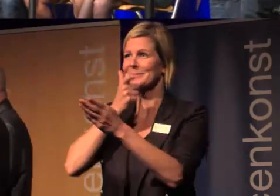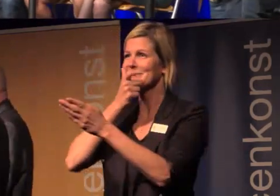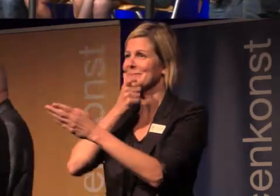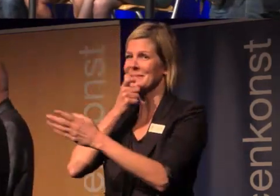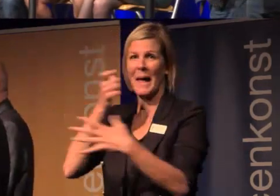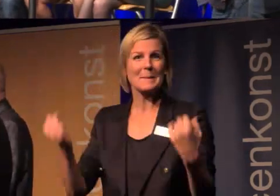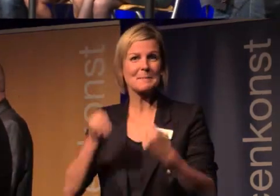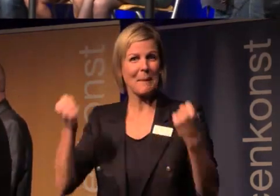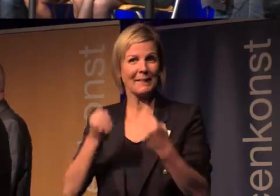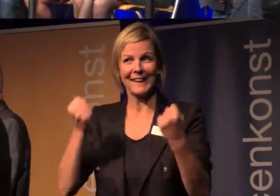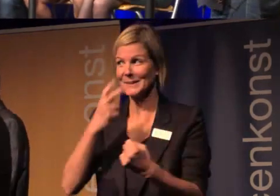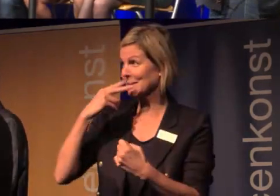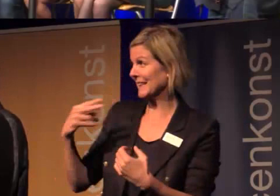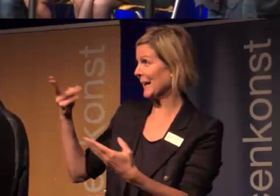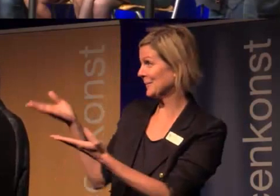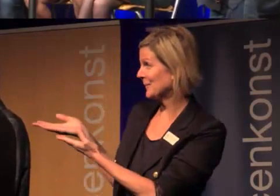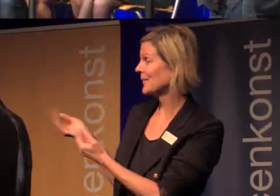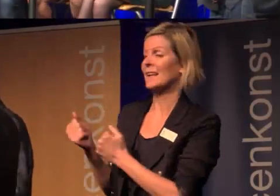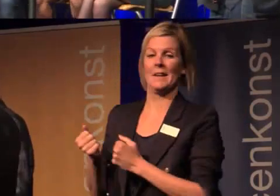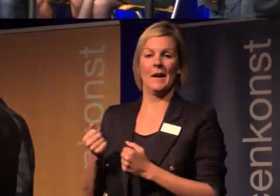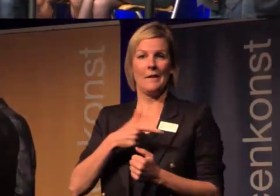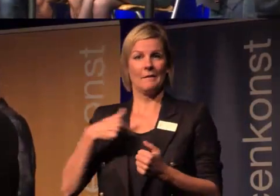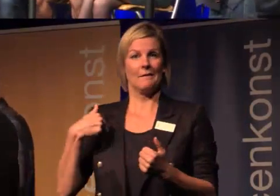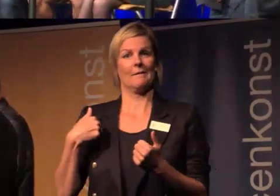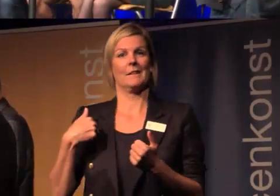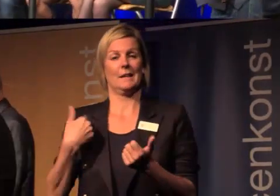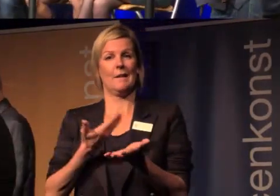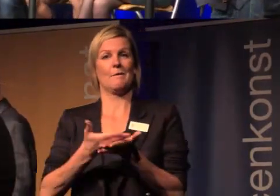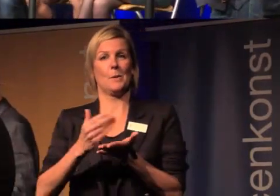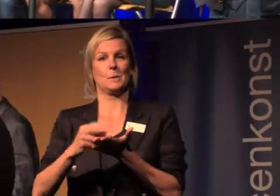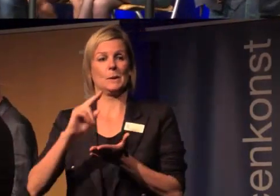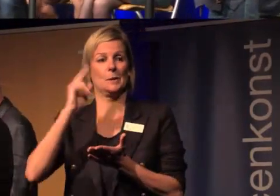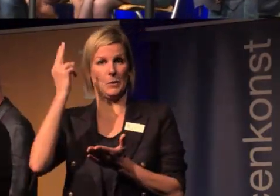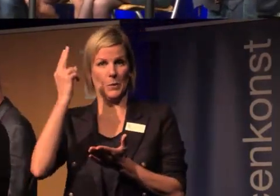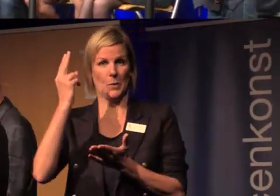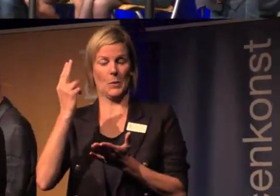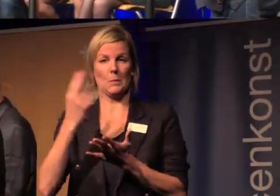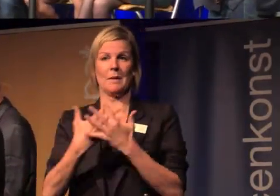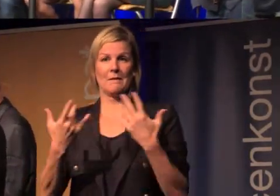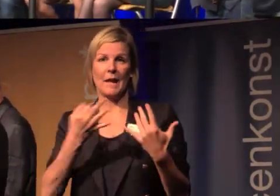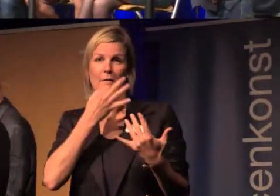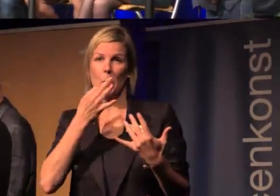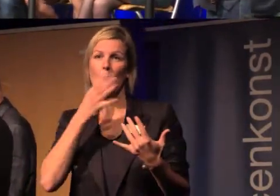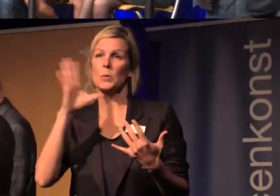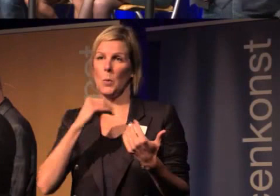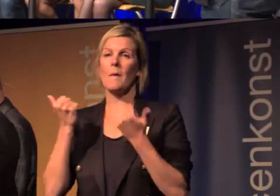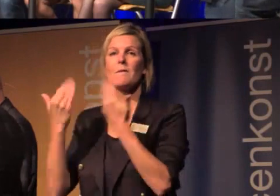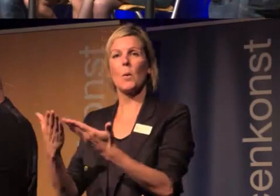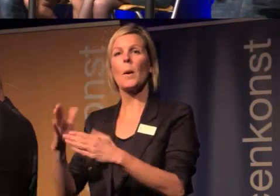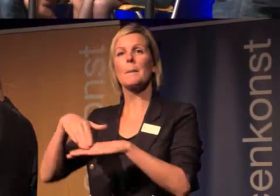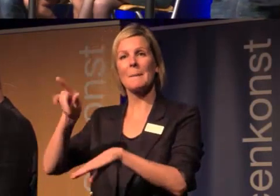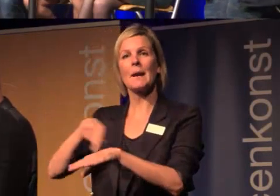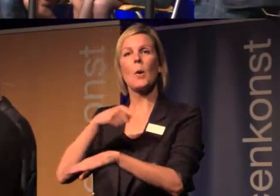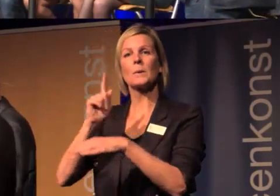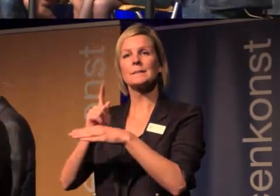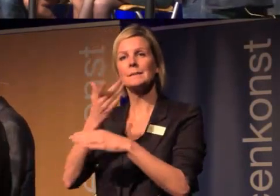Spännande. Ja. Då fortsätter vi med de frågor där ni får lite längre möjligheter